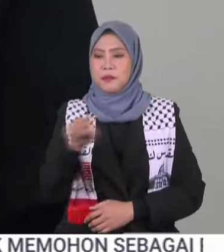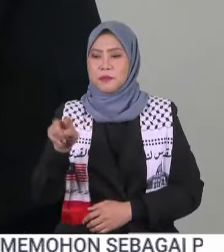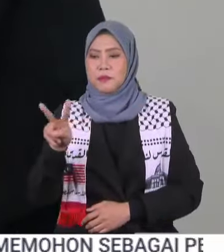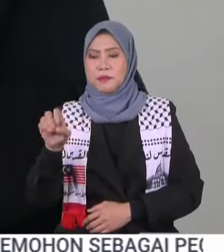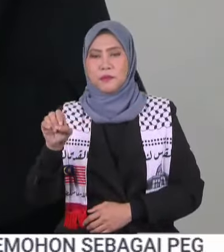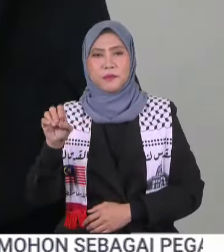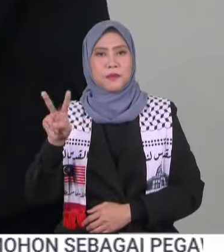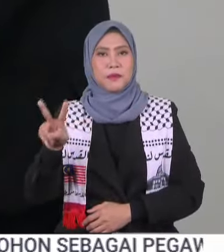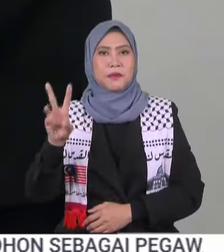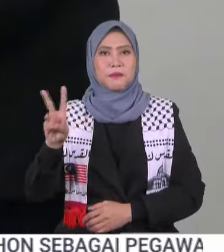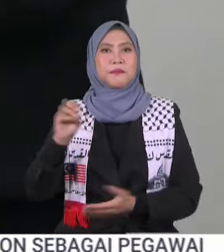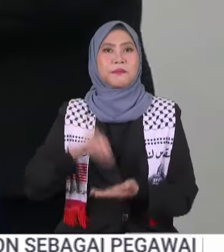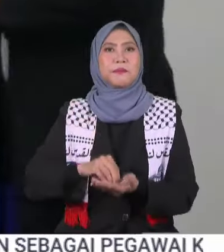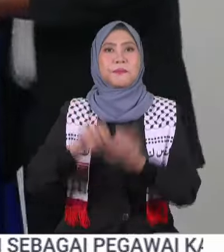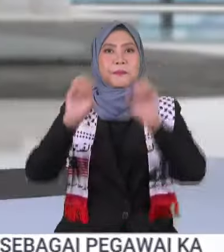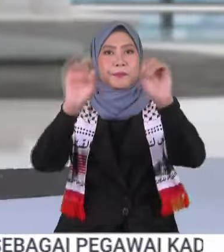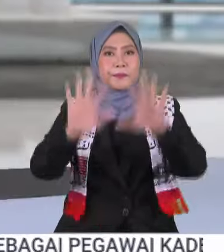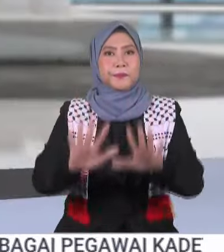Alam.